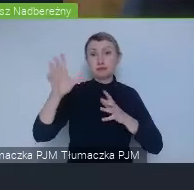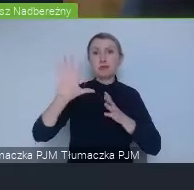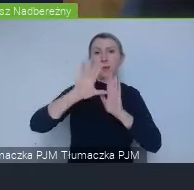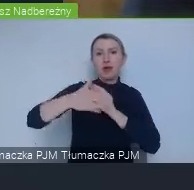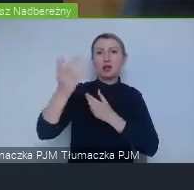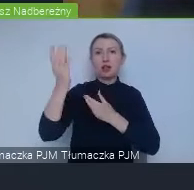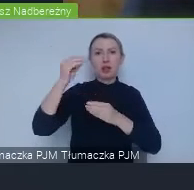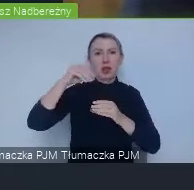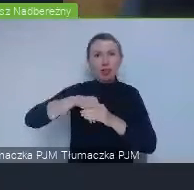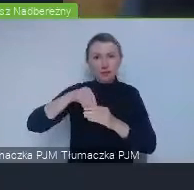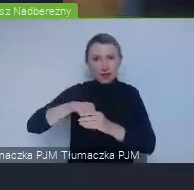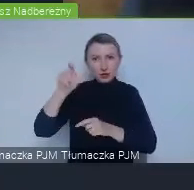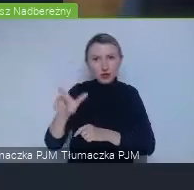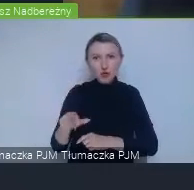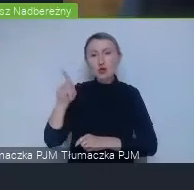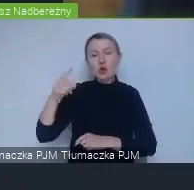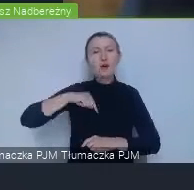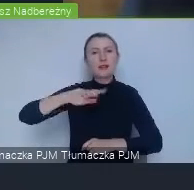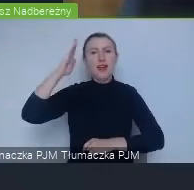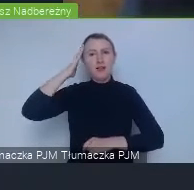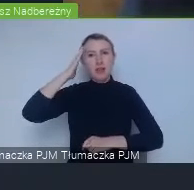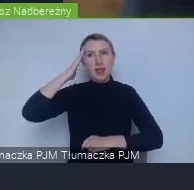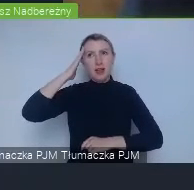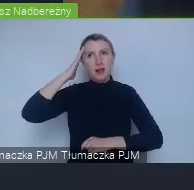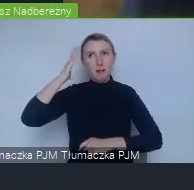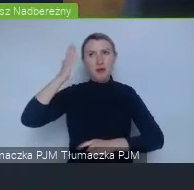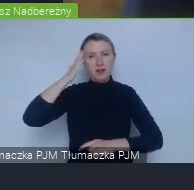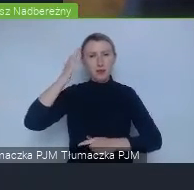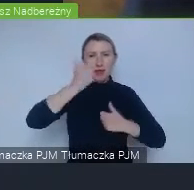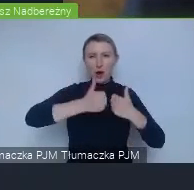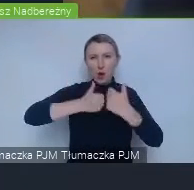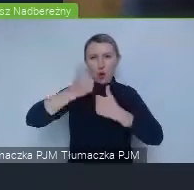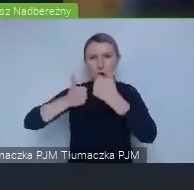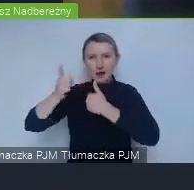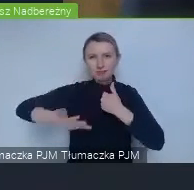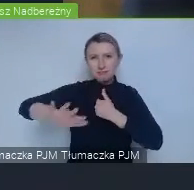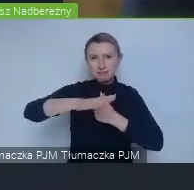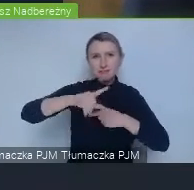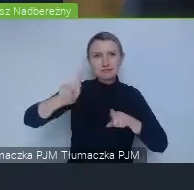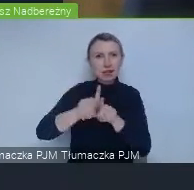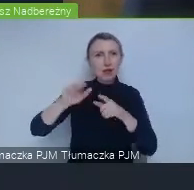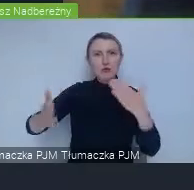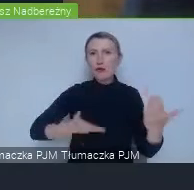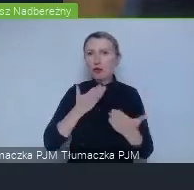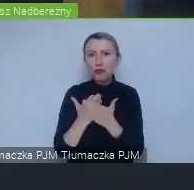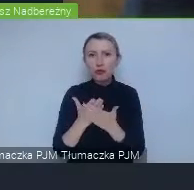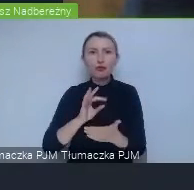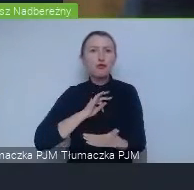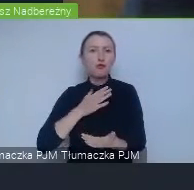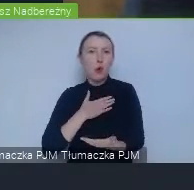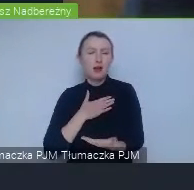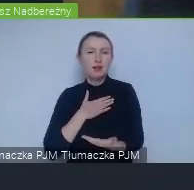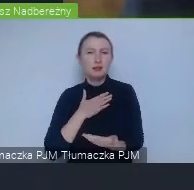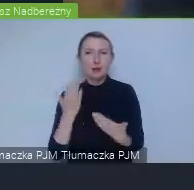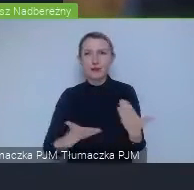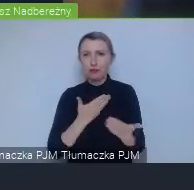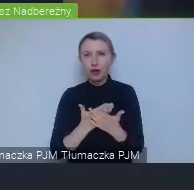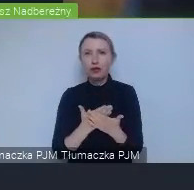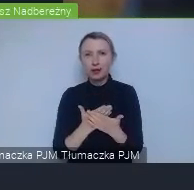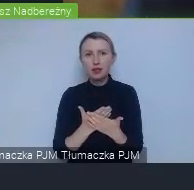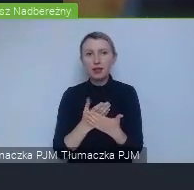inwestorami i wiemy, że pewne konkurencyjne lokalizacje też oferują swoją ofertę dla